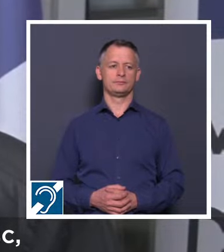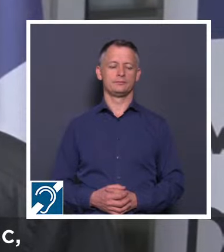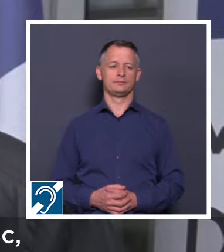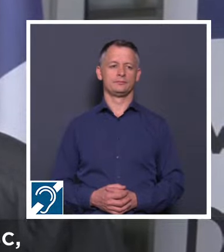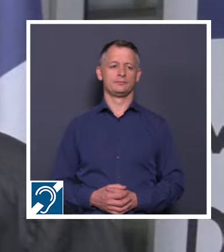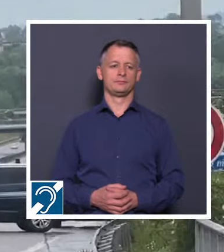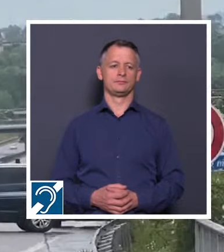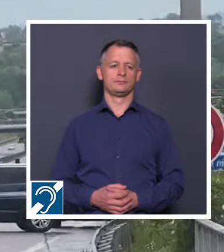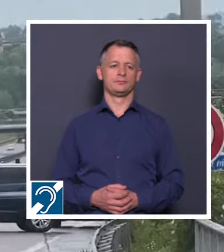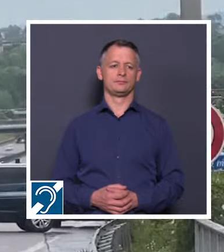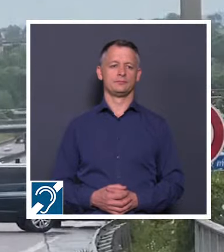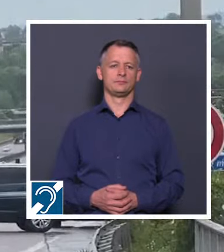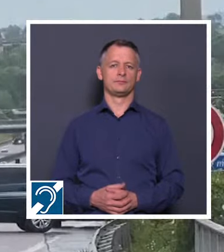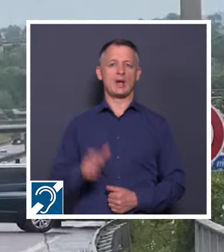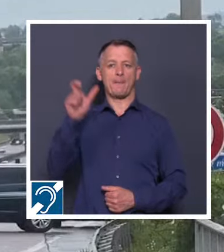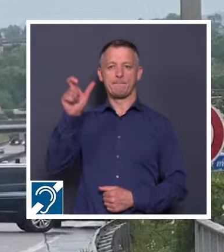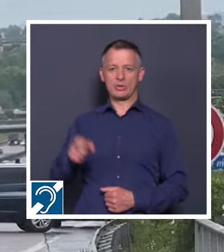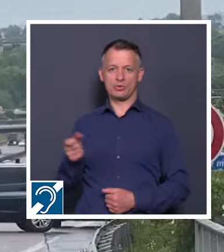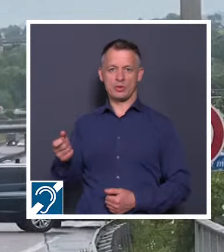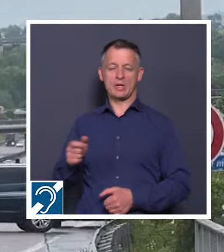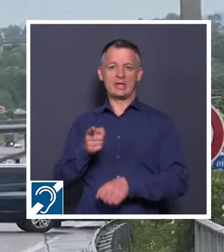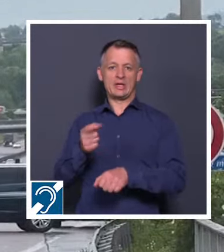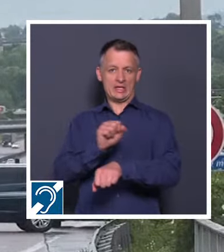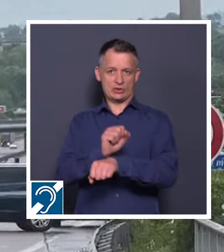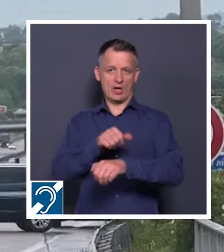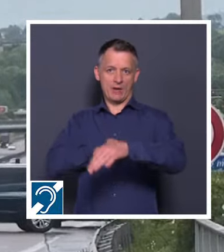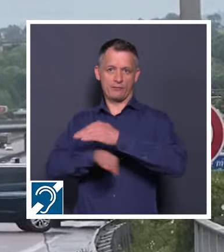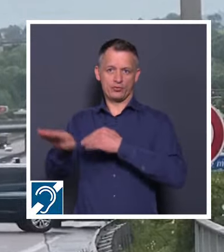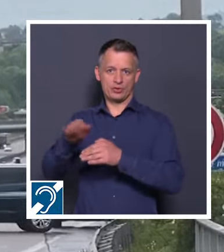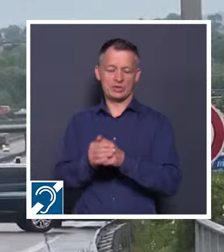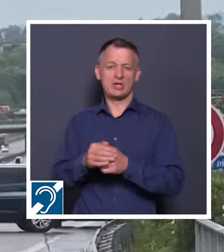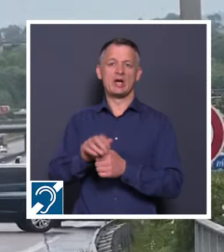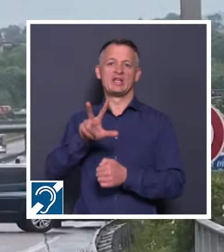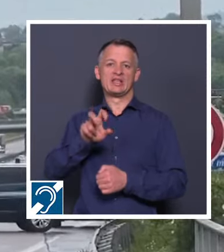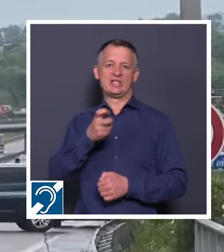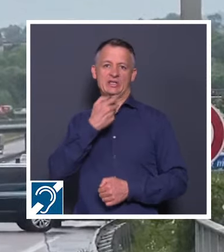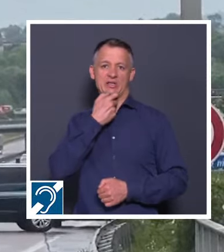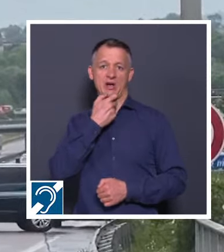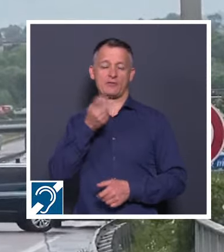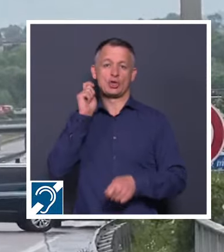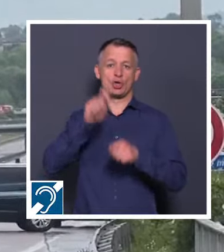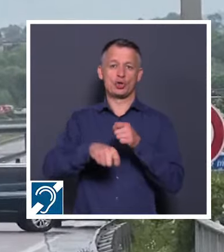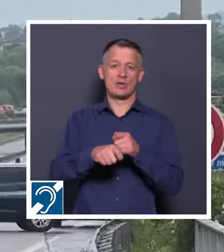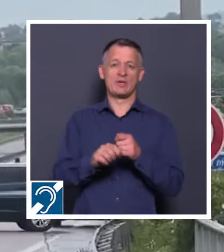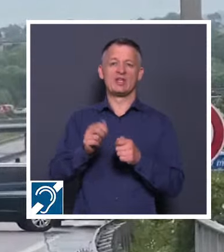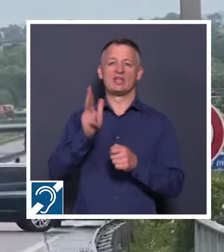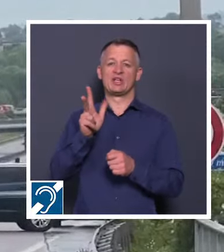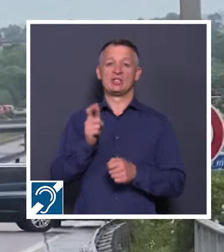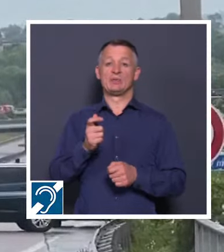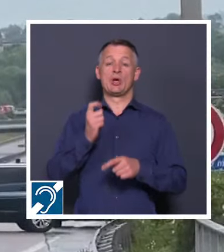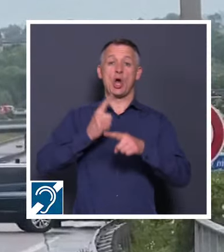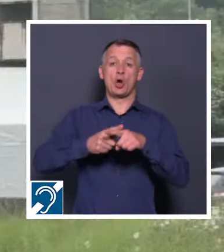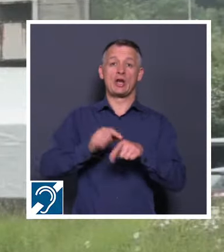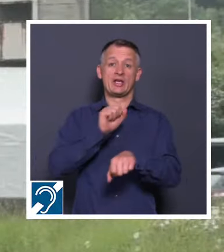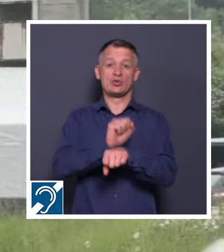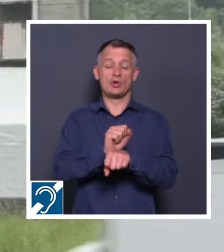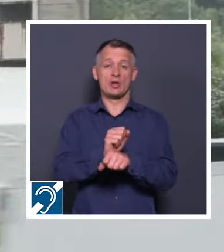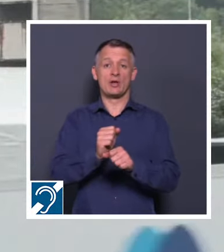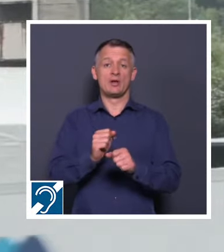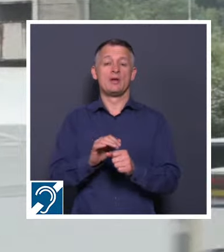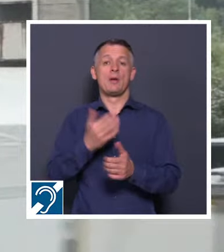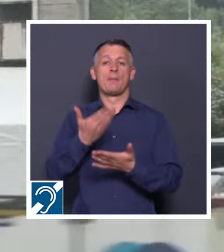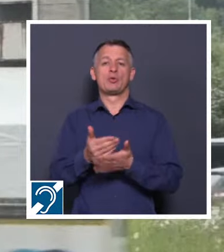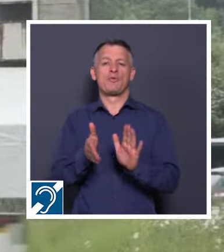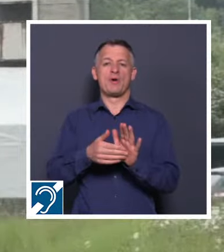parle engagé. Evadatul se numește Mohamed Amra, are 30 de ani și a fost condamnat de 13 ori la închisoare pentru delicte